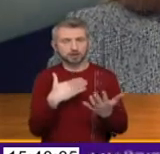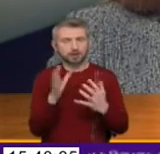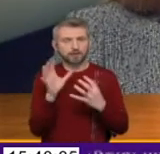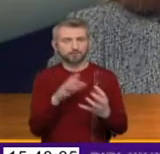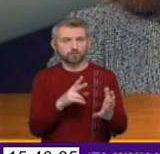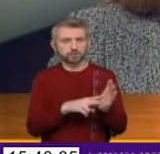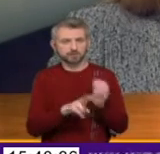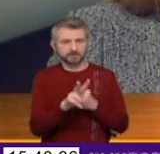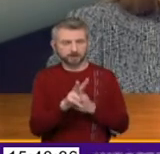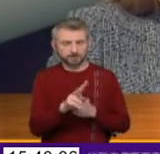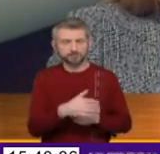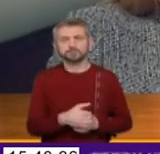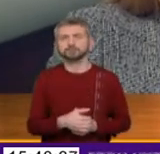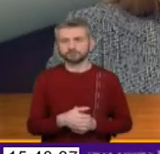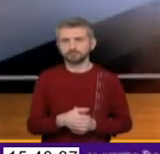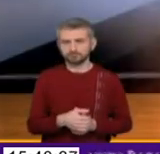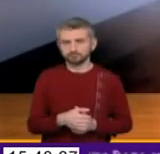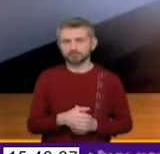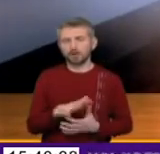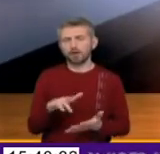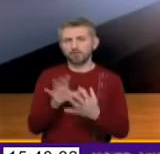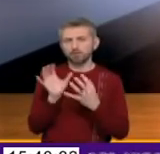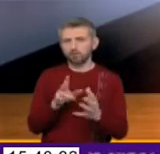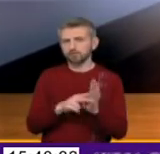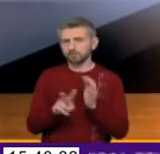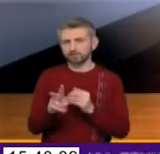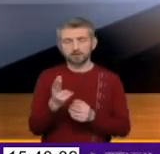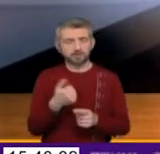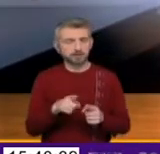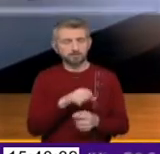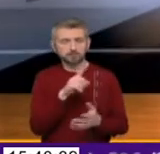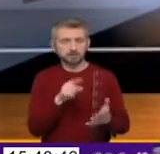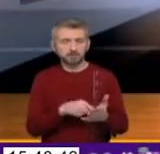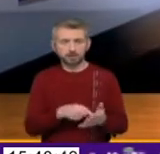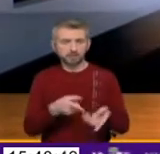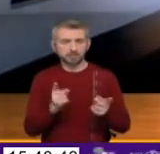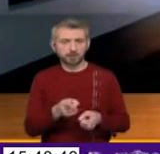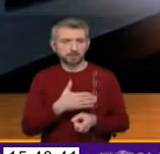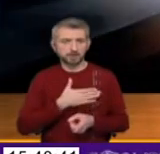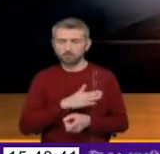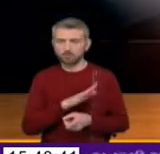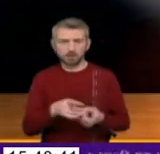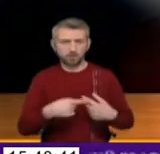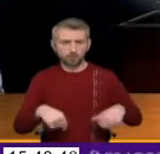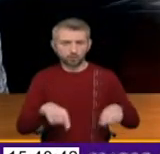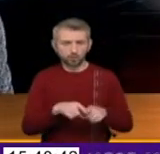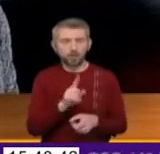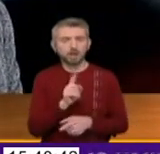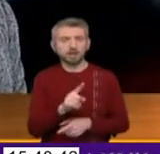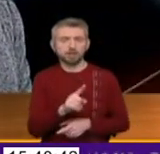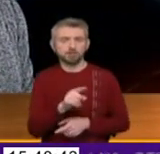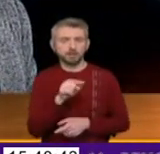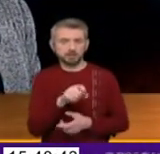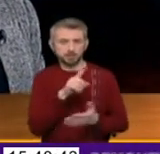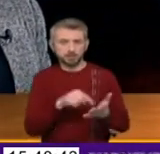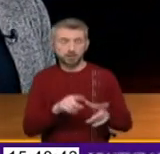72-го маршруту. Так, 72-й маршрут, комунальний це, автобус. Це, знову ж таки, питання, насправді, не моєго округу, але його